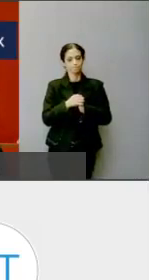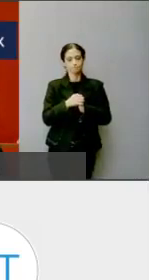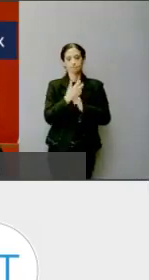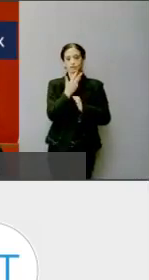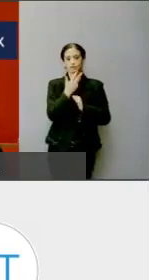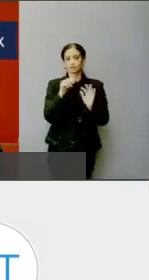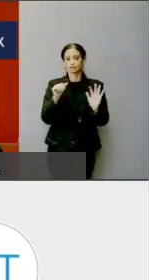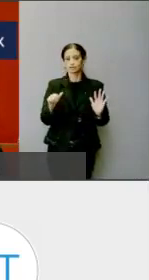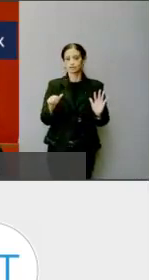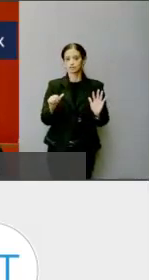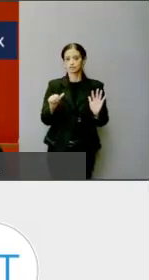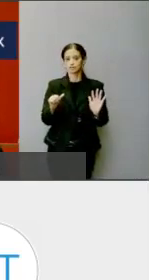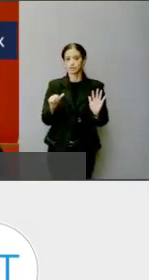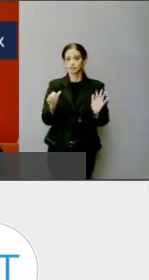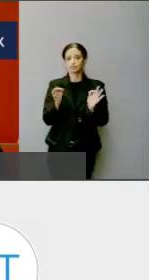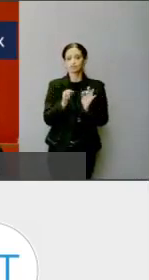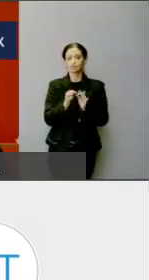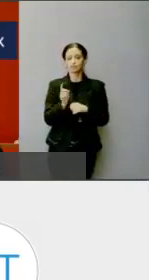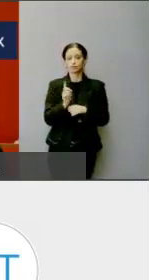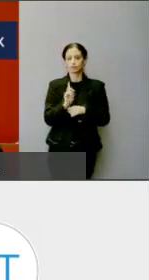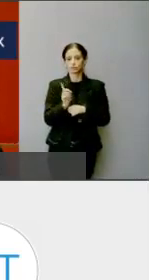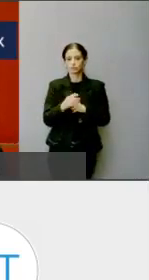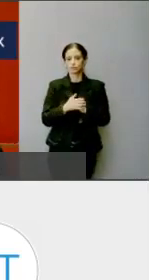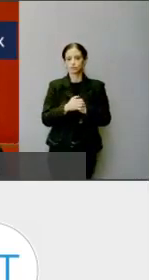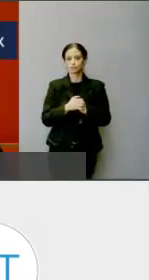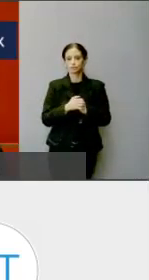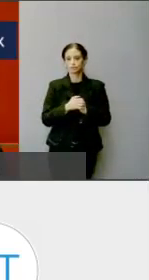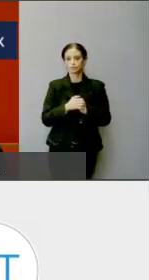36 non favorevole